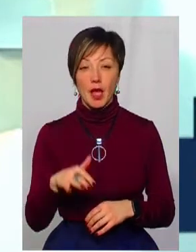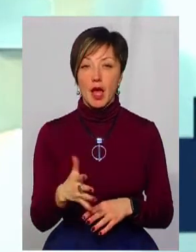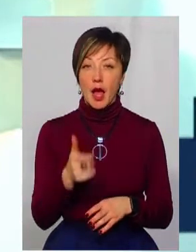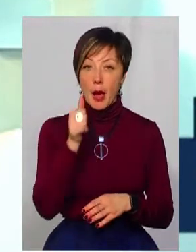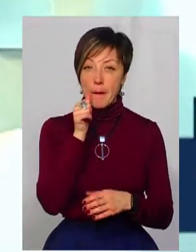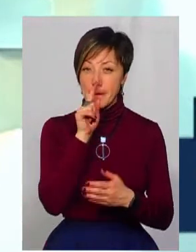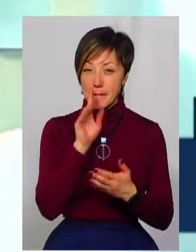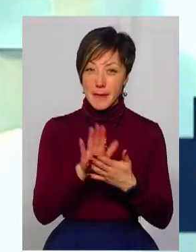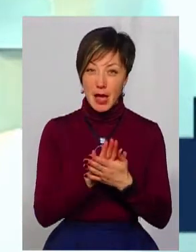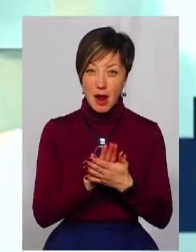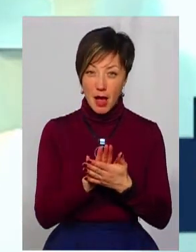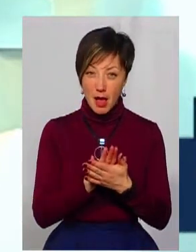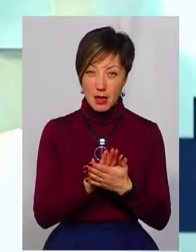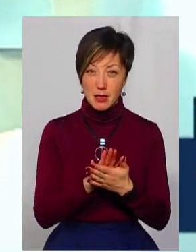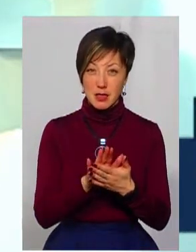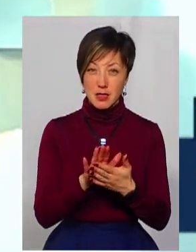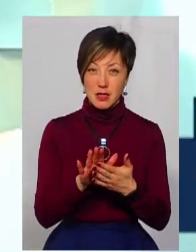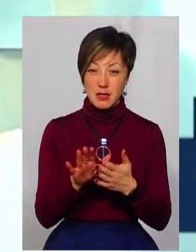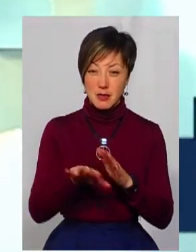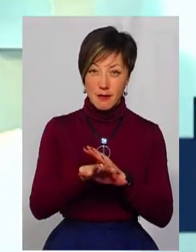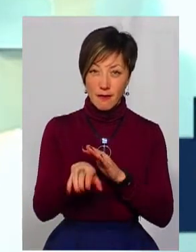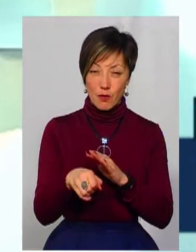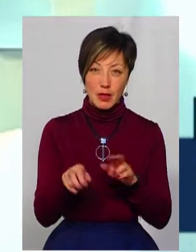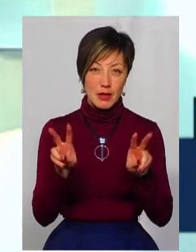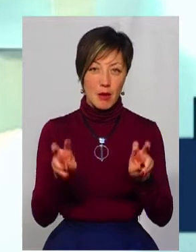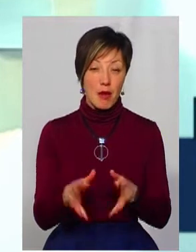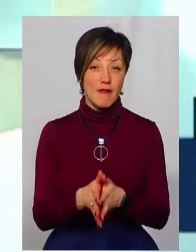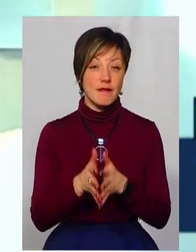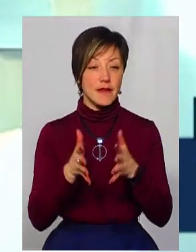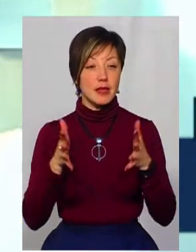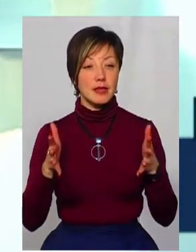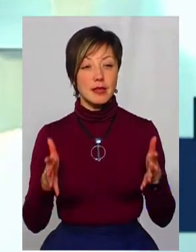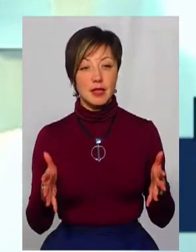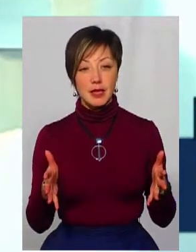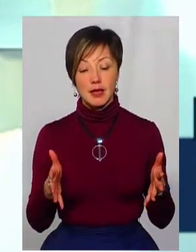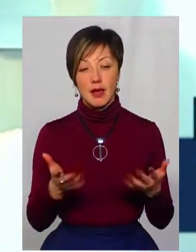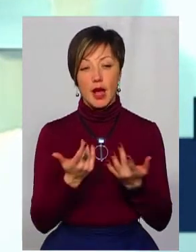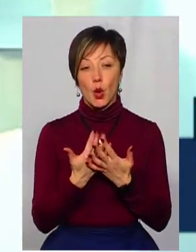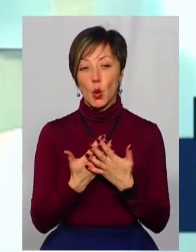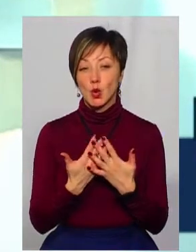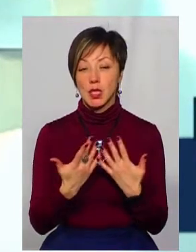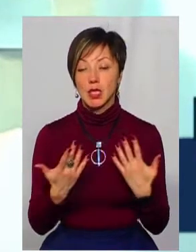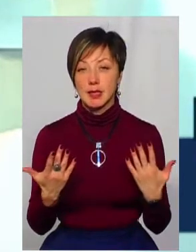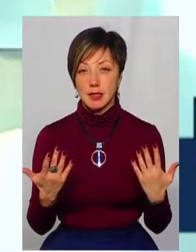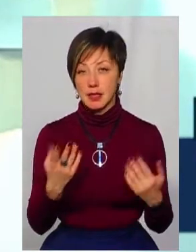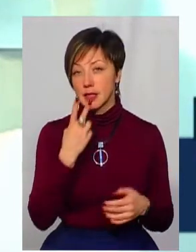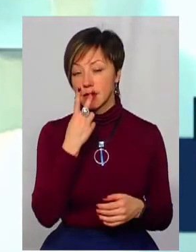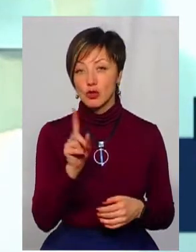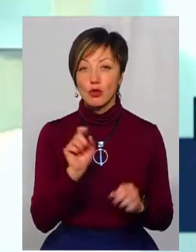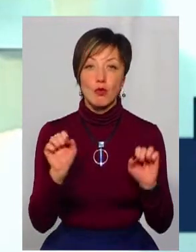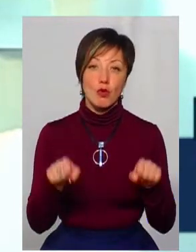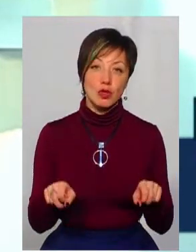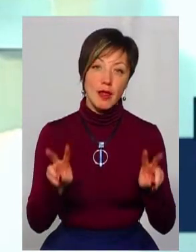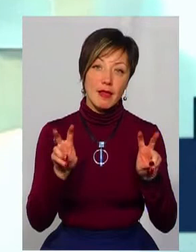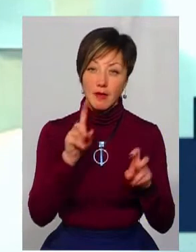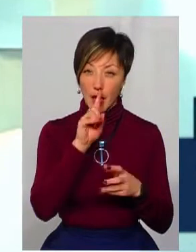піратство тут взагалі тема дуже велика, дуже розрізнена, дивлячись, що можна